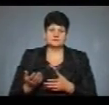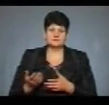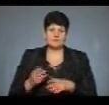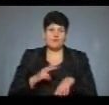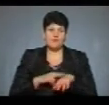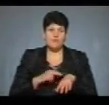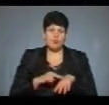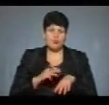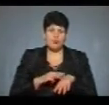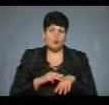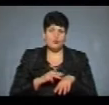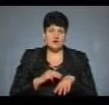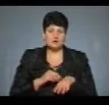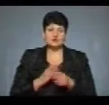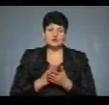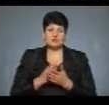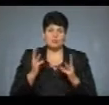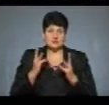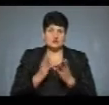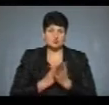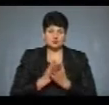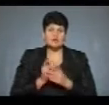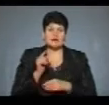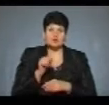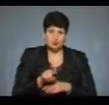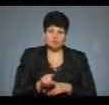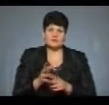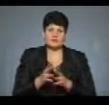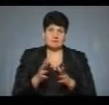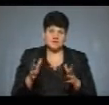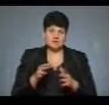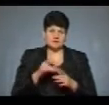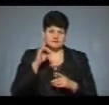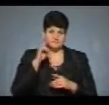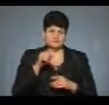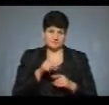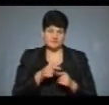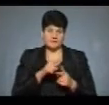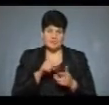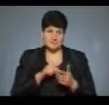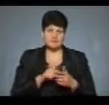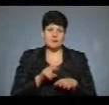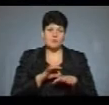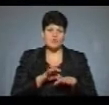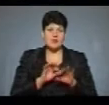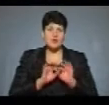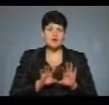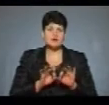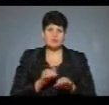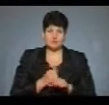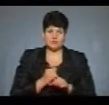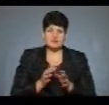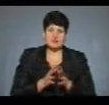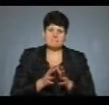поліцію, пожежну службу для того, щоб вони зі своєї сторони, оскільки вони більш експертні в цьому плані, проводили вже такі роз'яснювальні роботи